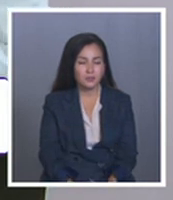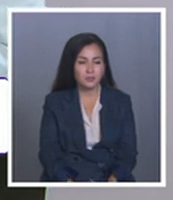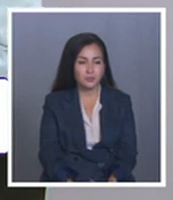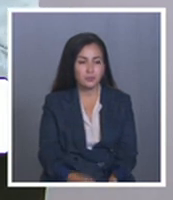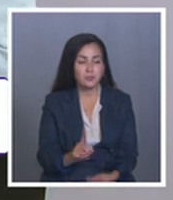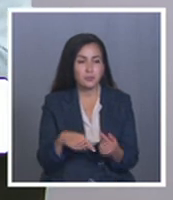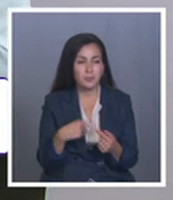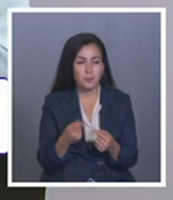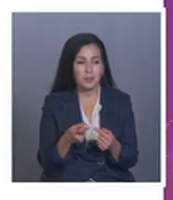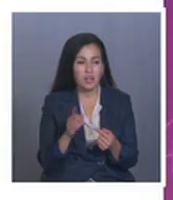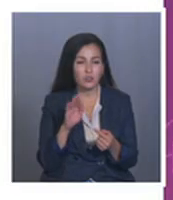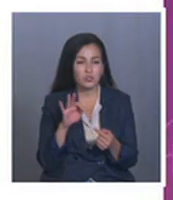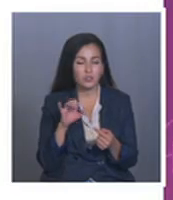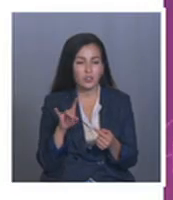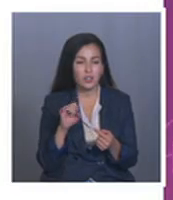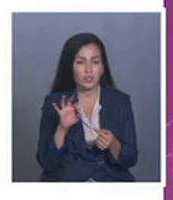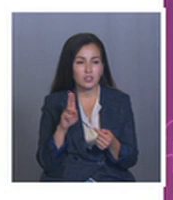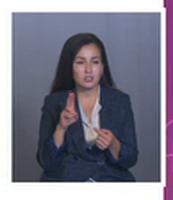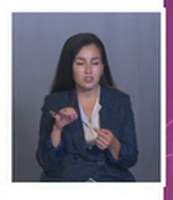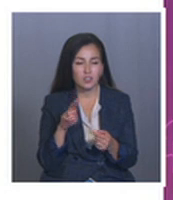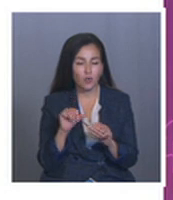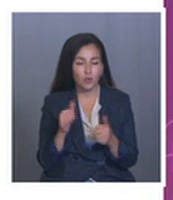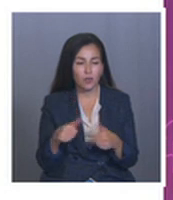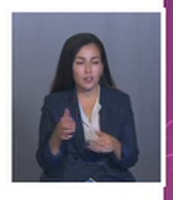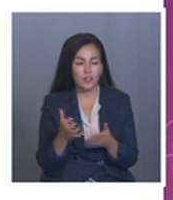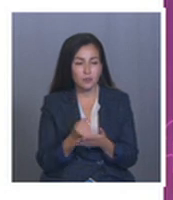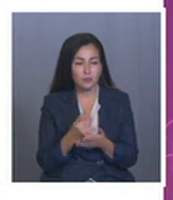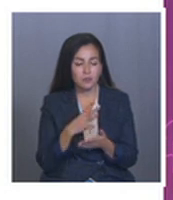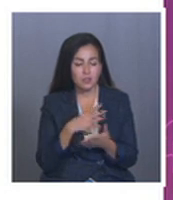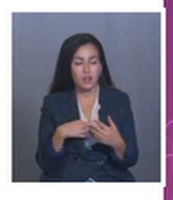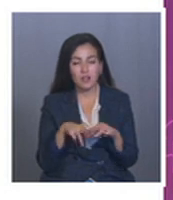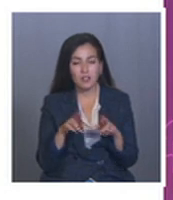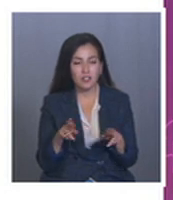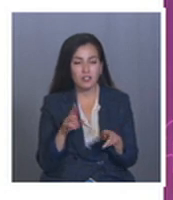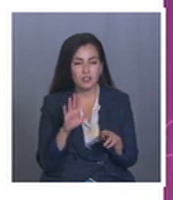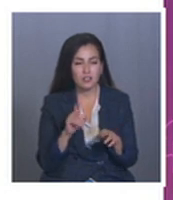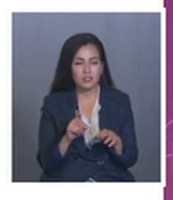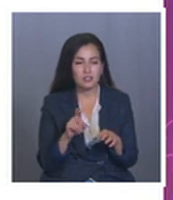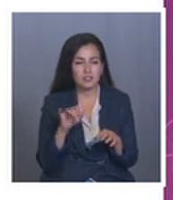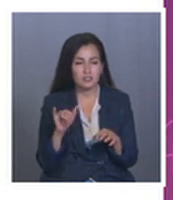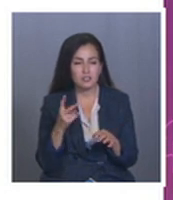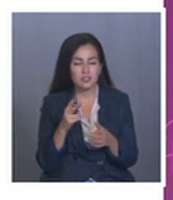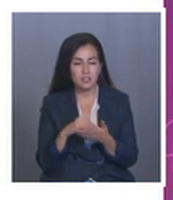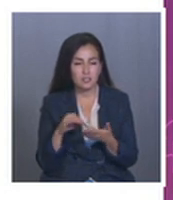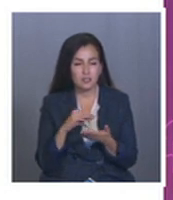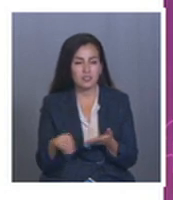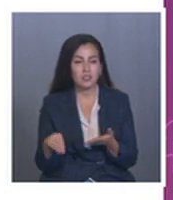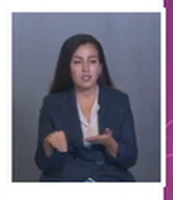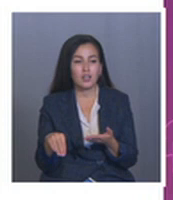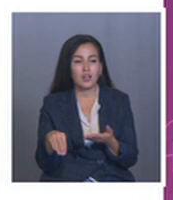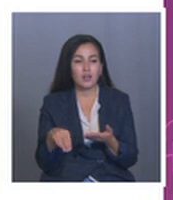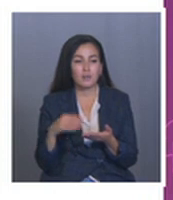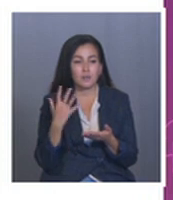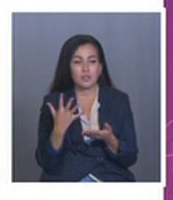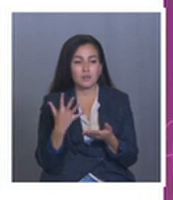Келесі фосфор оксидінің формуласын табу дәл солай. X пен Y-ті белгілеп аламыз. 5